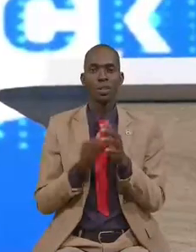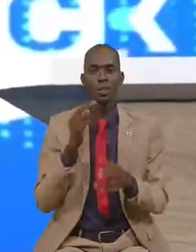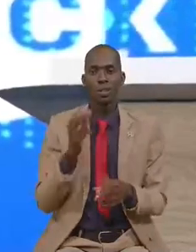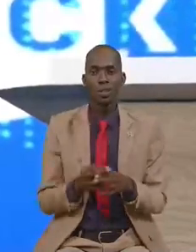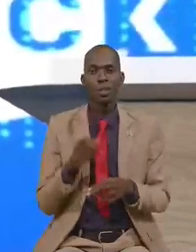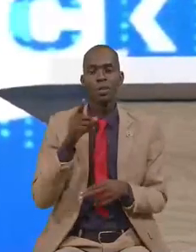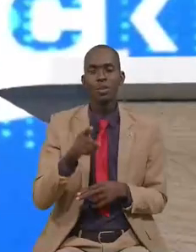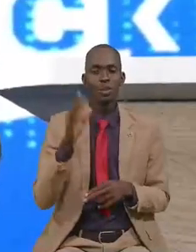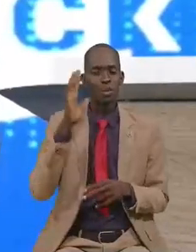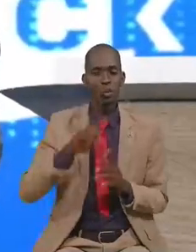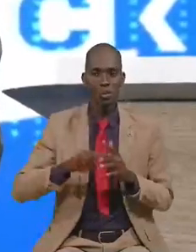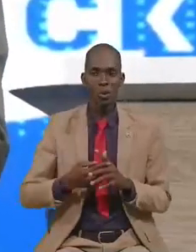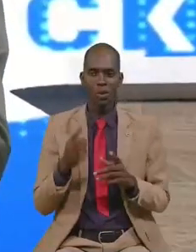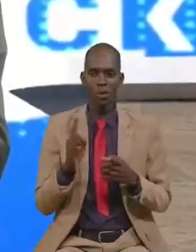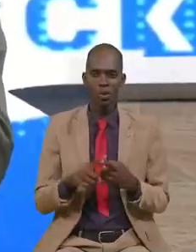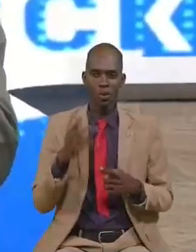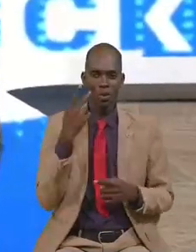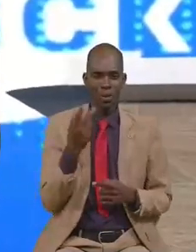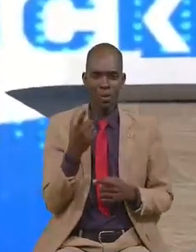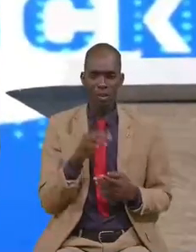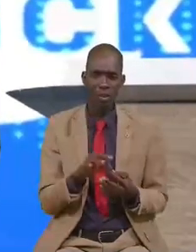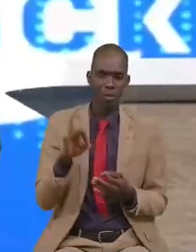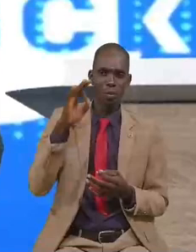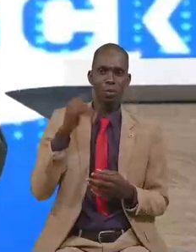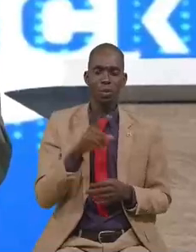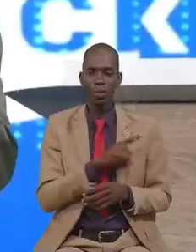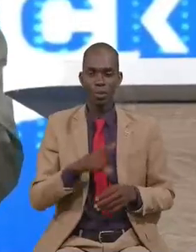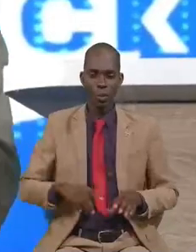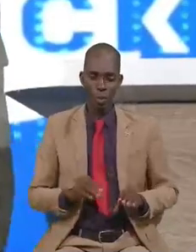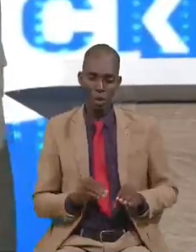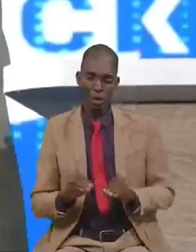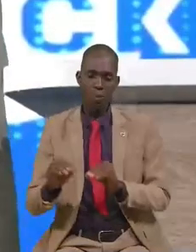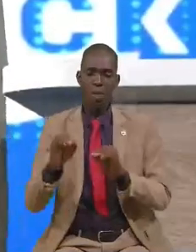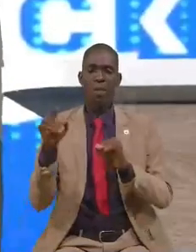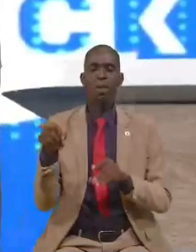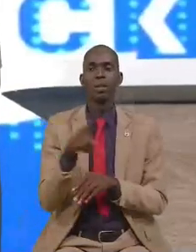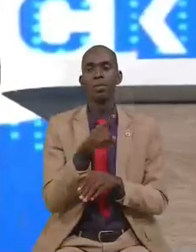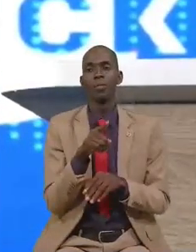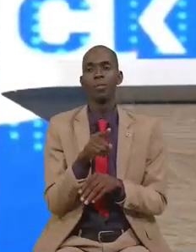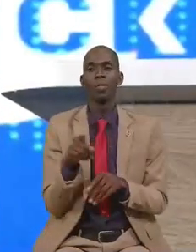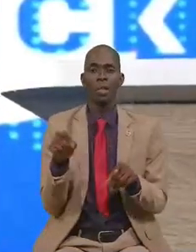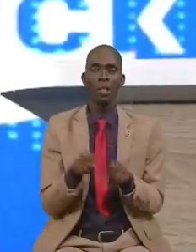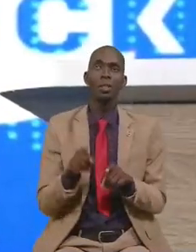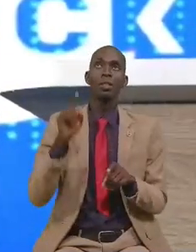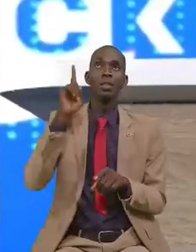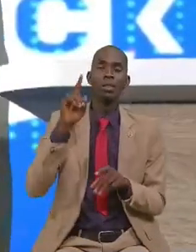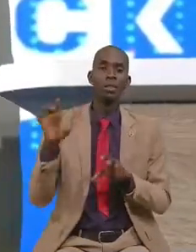Tu vas commencer à voir l'Esprit de Dieu te bougeant, comme il l'a fait à